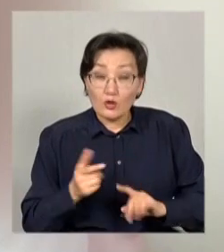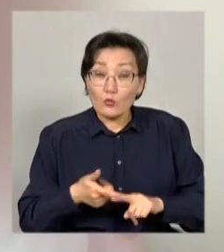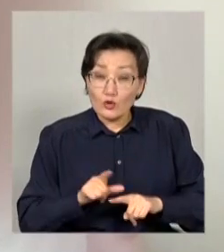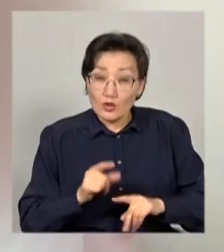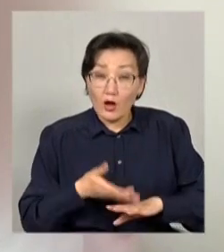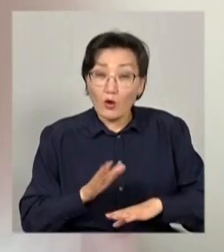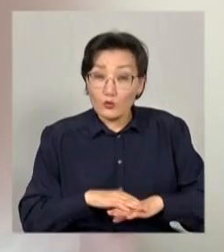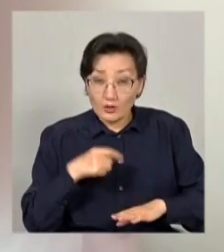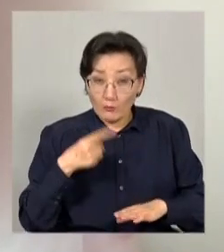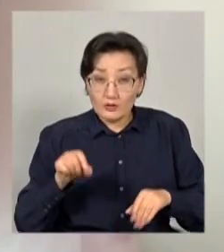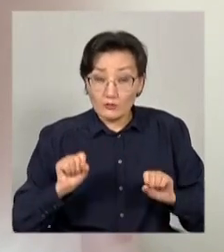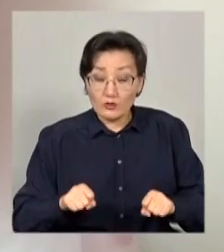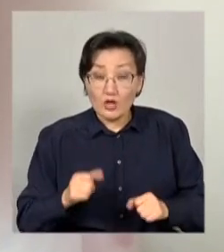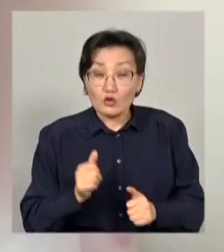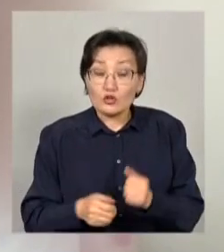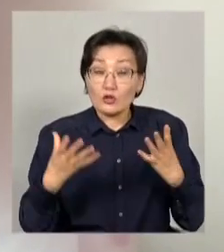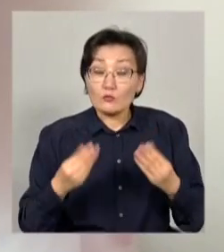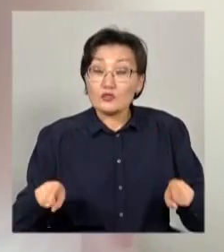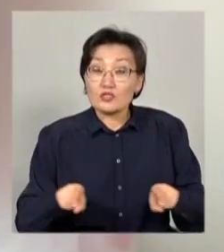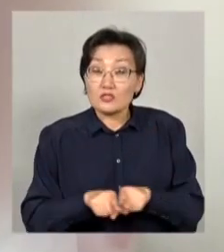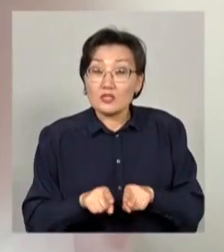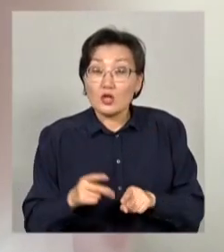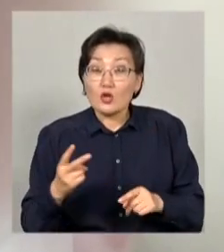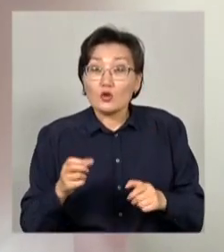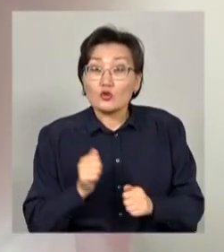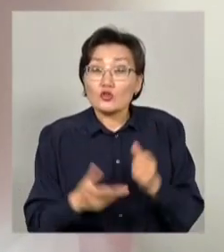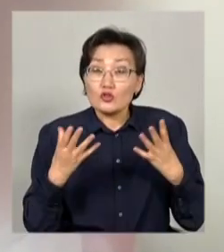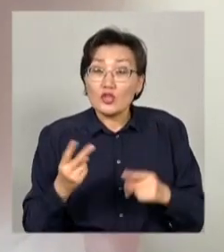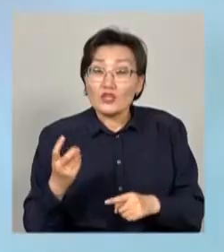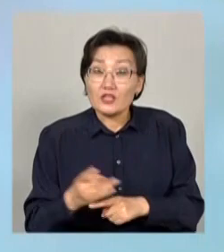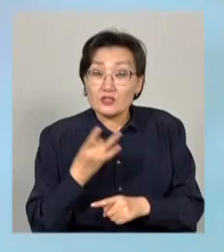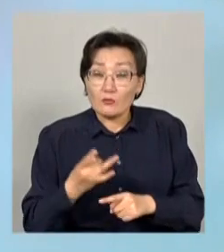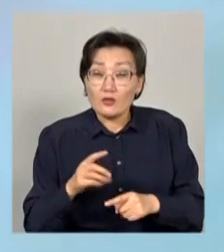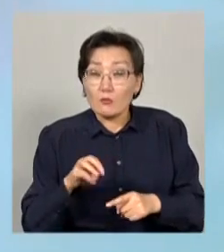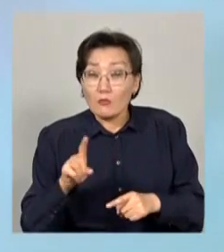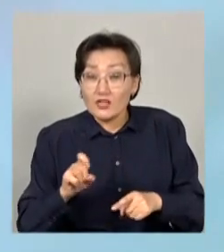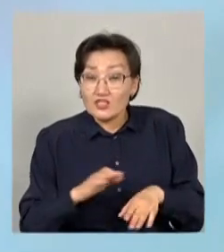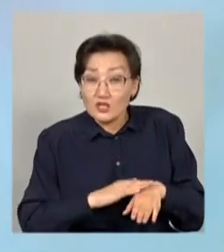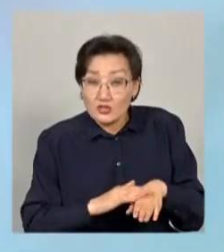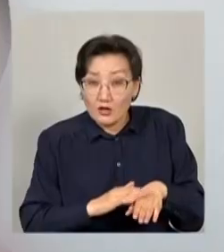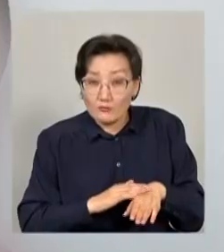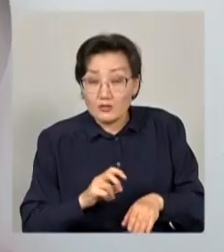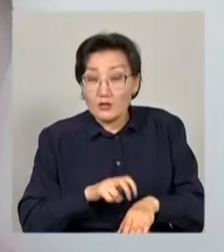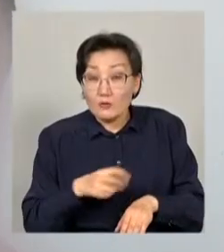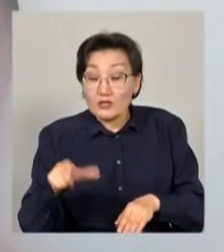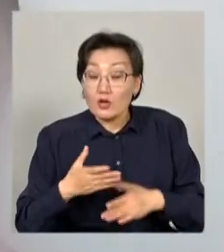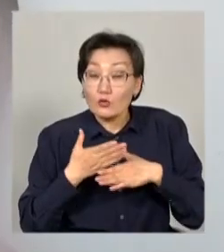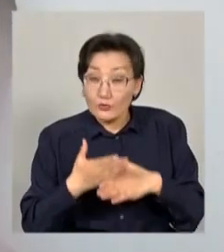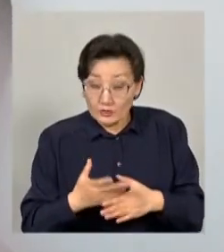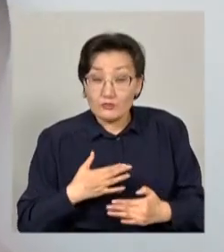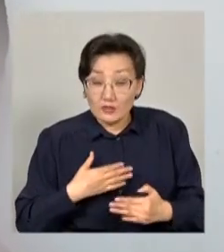болады енді. Біз күнделікті осылай күніге 2 рет маздарын жағамыз, врачтар атсалысып жатыр